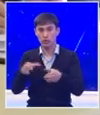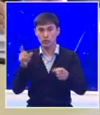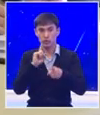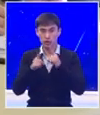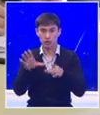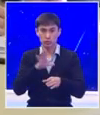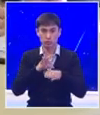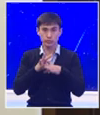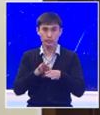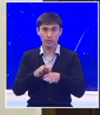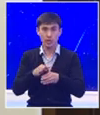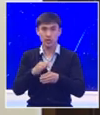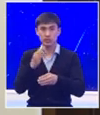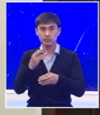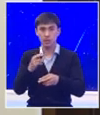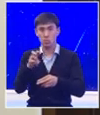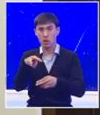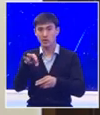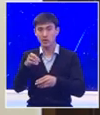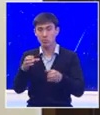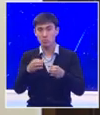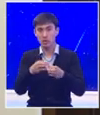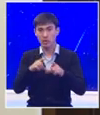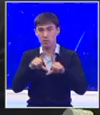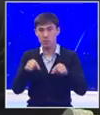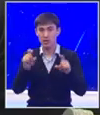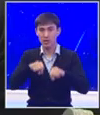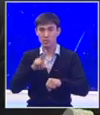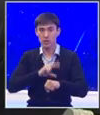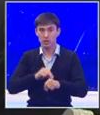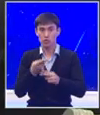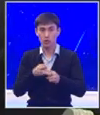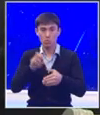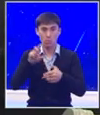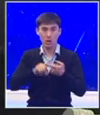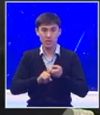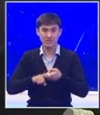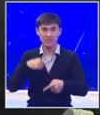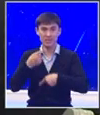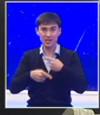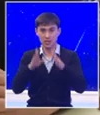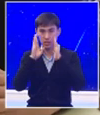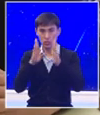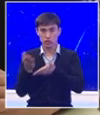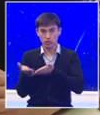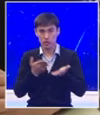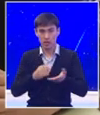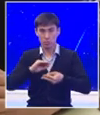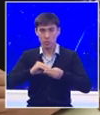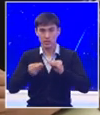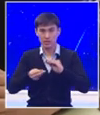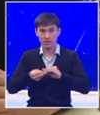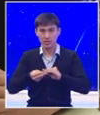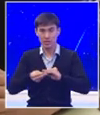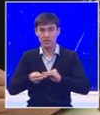жобаны жарты жолдан тастаған мердігер мекеме өкілдері келмей қалған. Соған байланысты келер жолы тікелей өзіне шақырып,